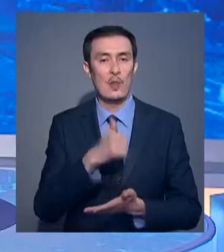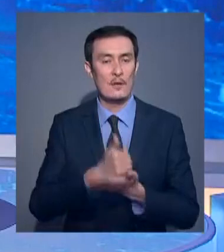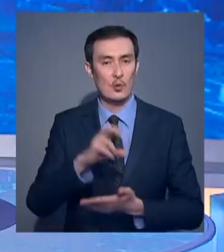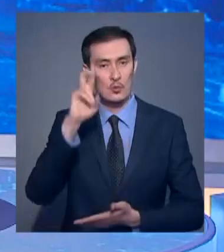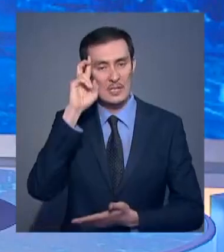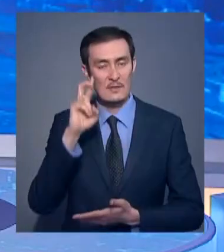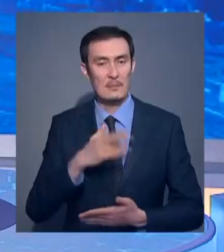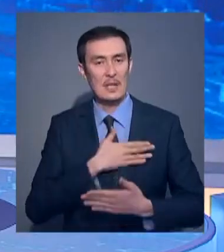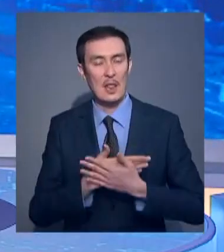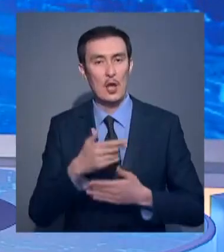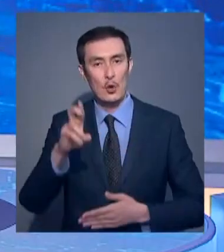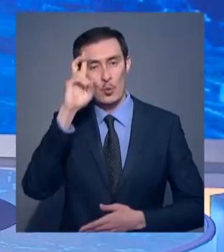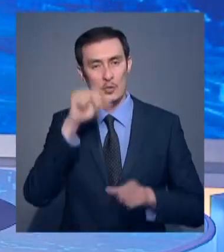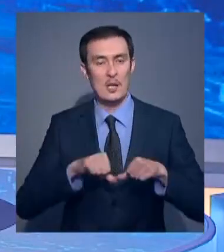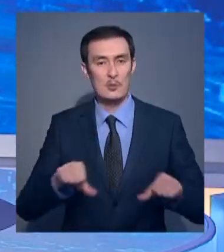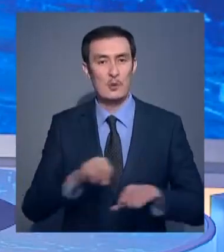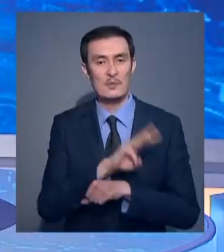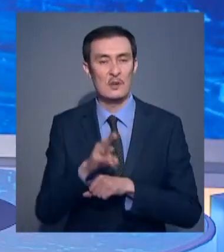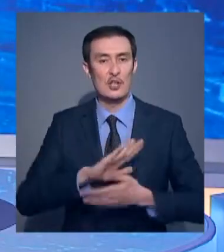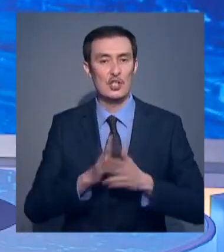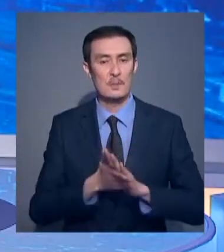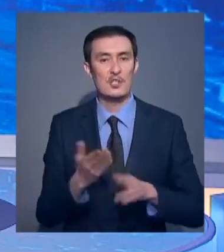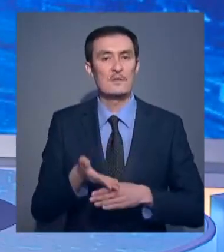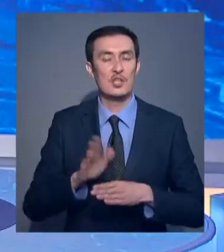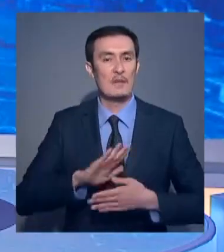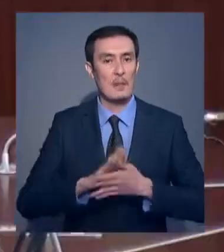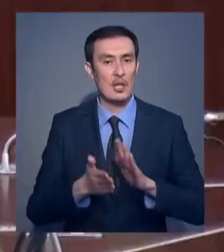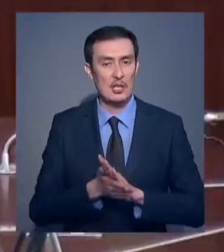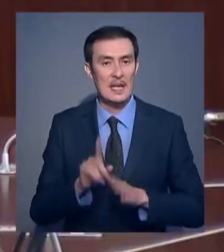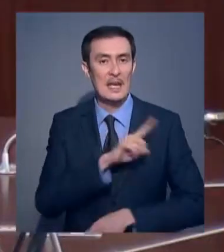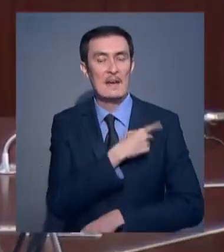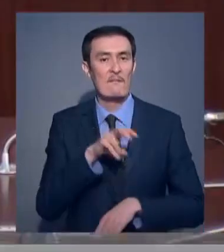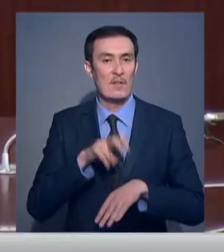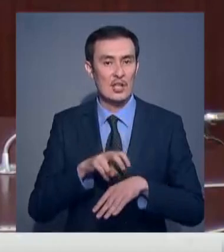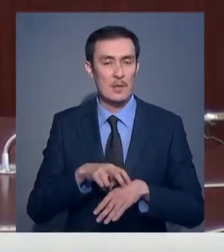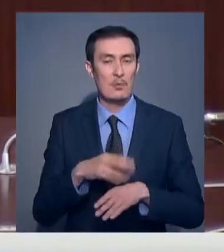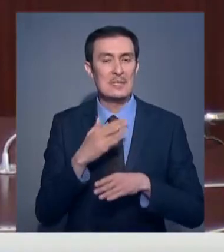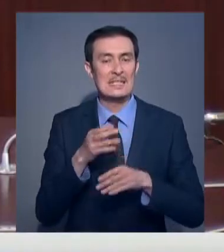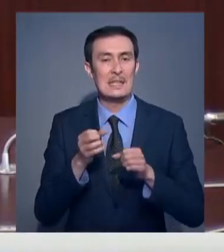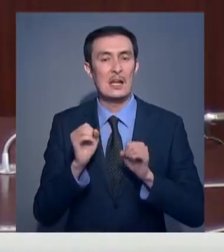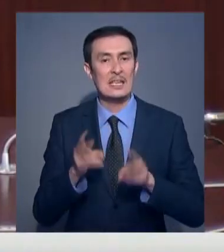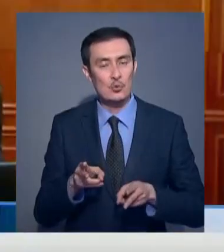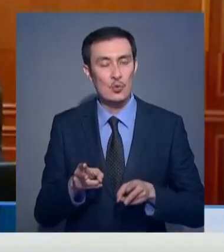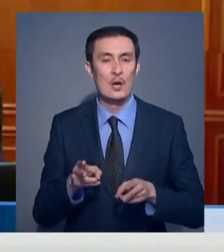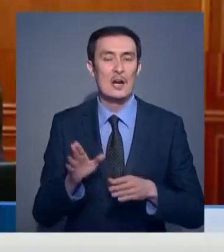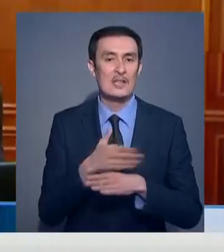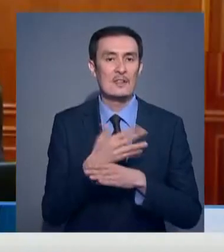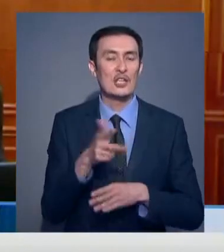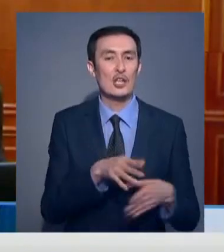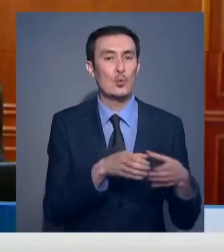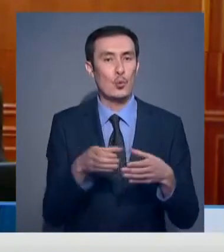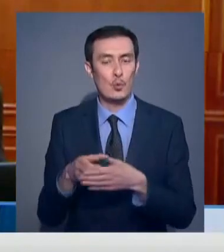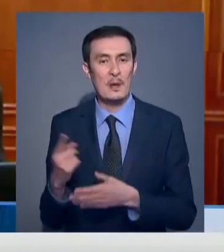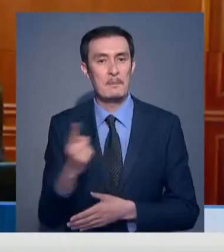государства приняла Госкомиссия по обеспечению режима чрезвычайного положения. Медики по степени риска заражения поделены на